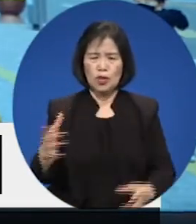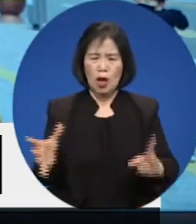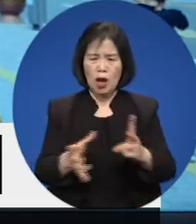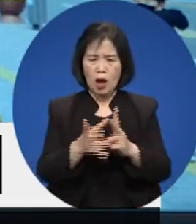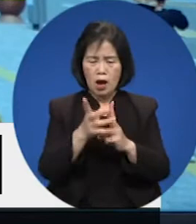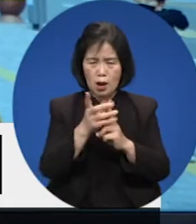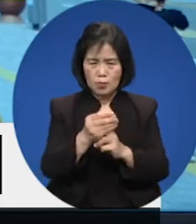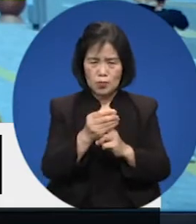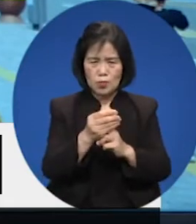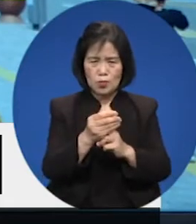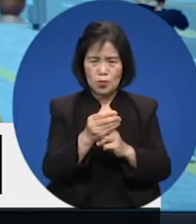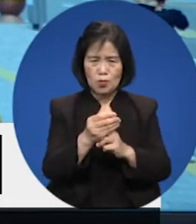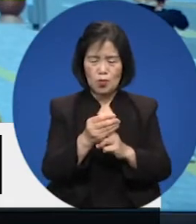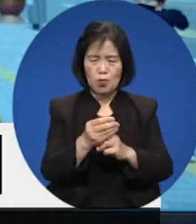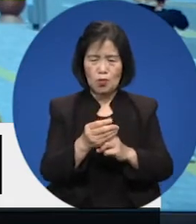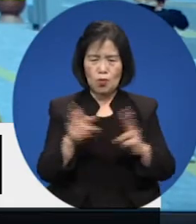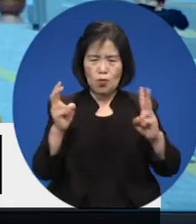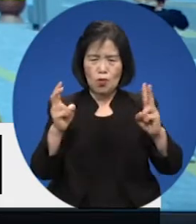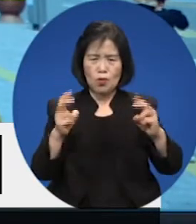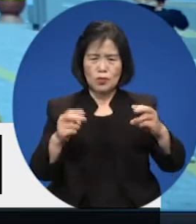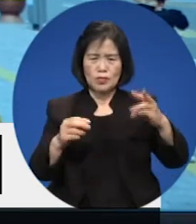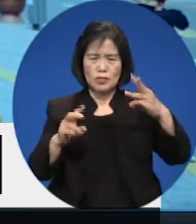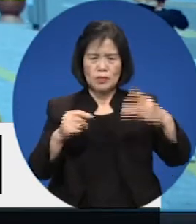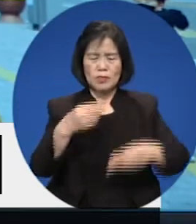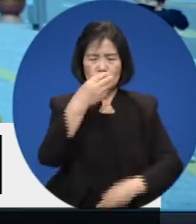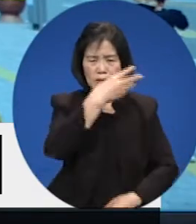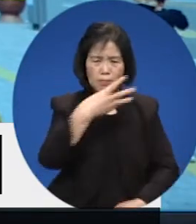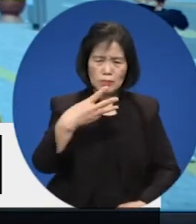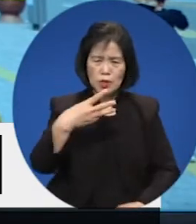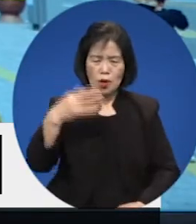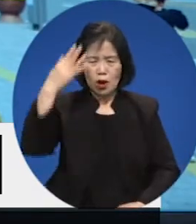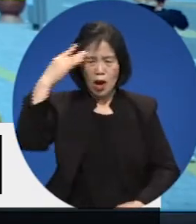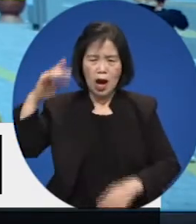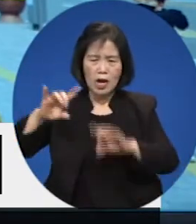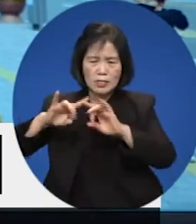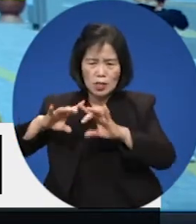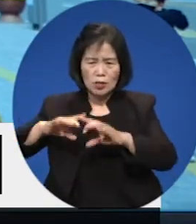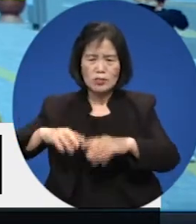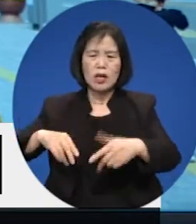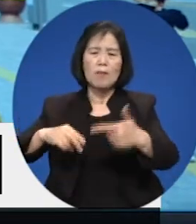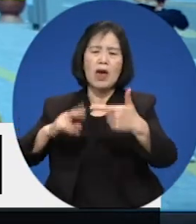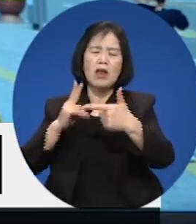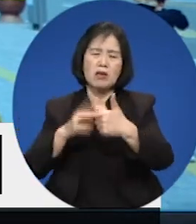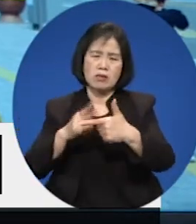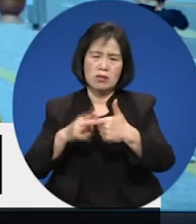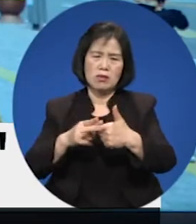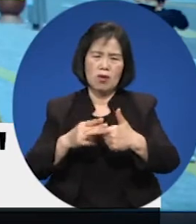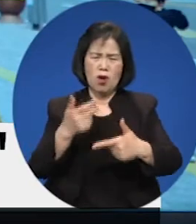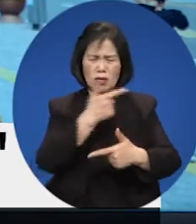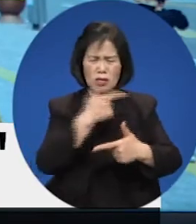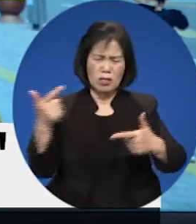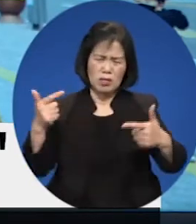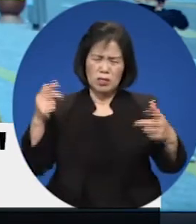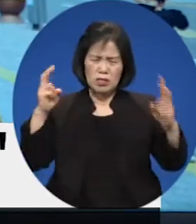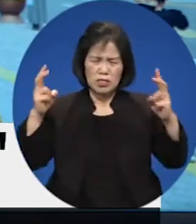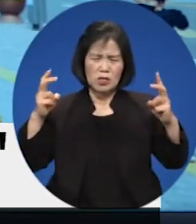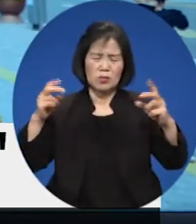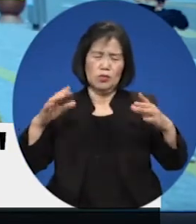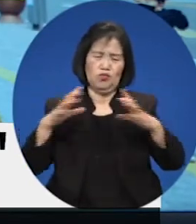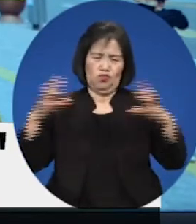이까 제게 3 이었어요 삼성 한전 그 다음에 lh 공사 했거든요 그렇게 큰 조직이 나왔는데